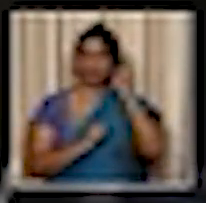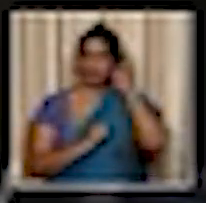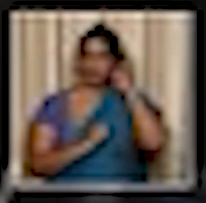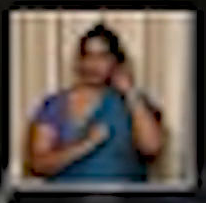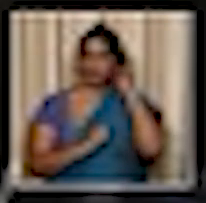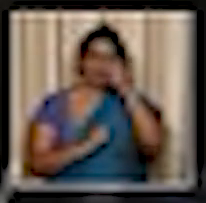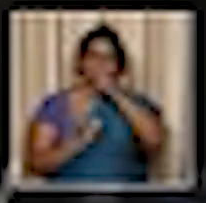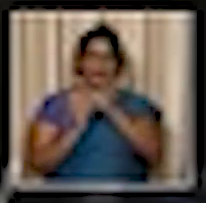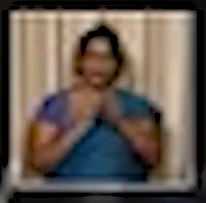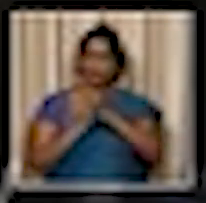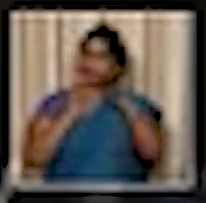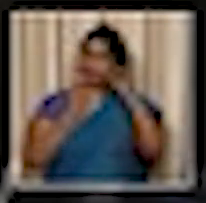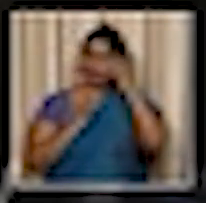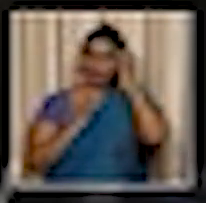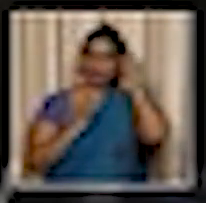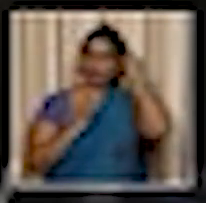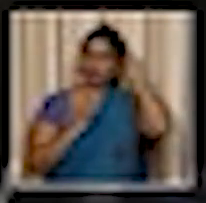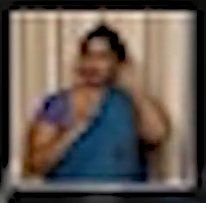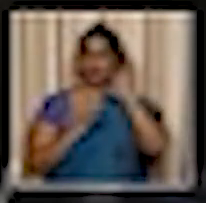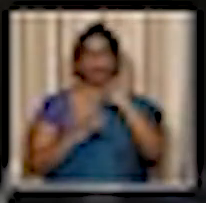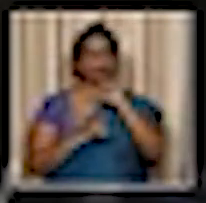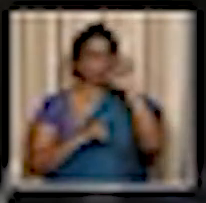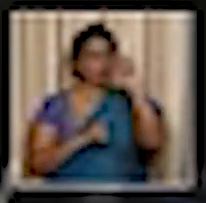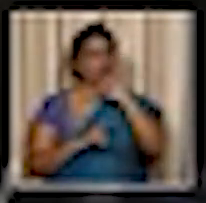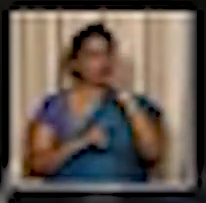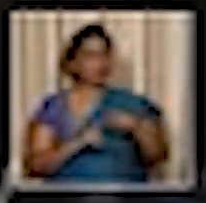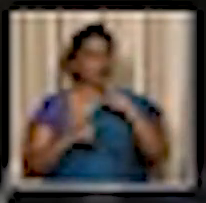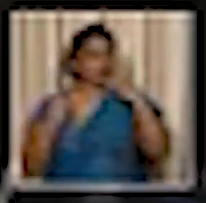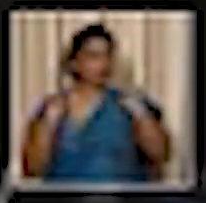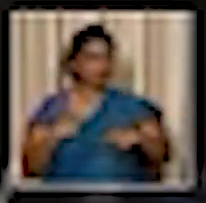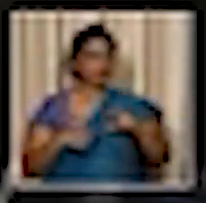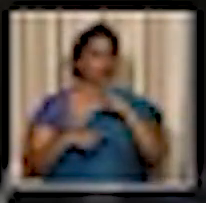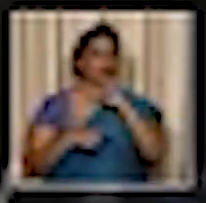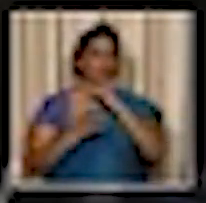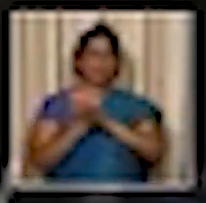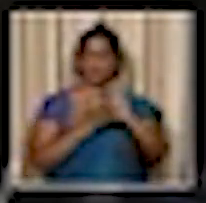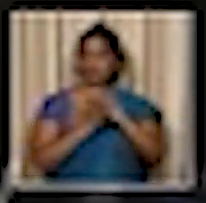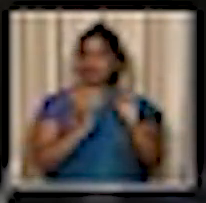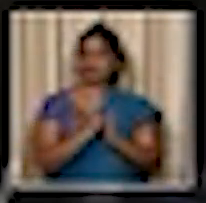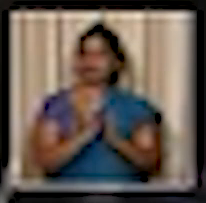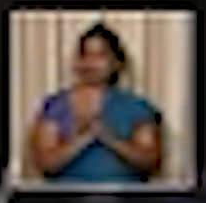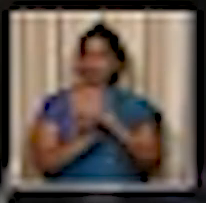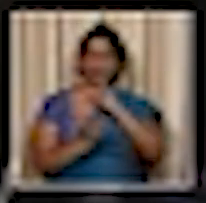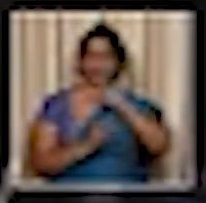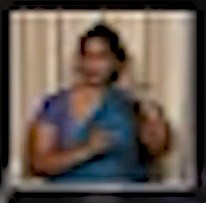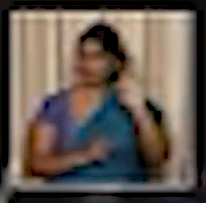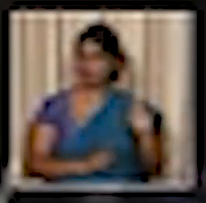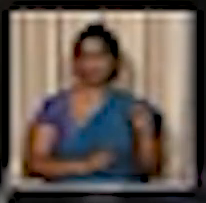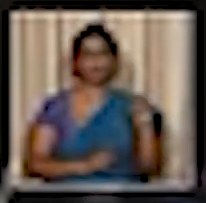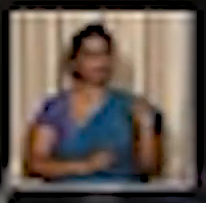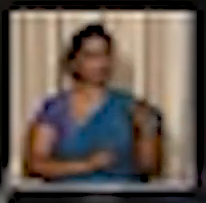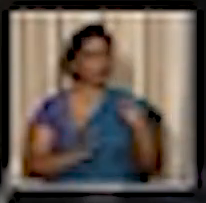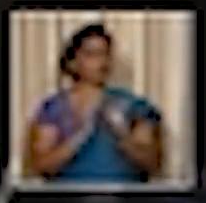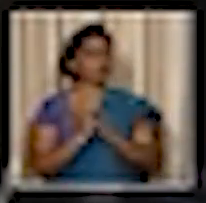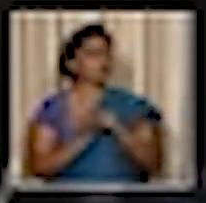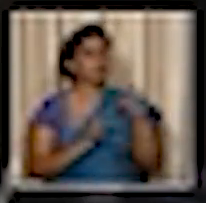නීති විරෝධී ක්‍රියාවන් රාශියක් ගාල්ල අධිකරණයේ නීතිඥවරුන් අධිකරණ සේවා කොමිෂන් සභාවට පැමිණිලි කළ නමුත්